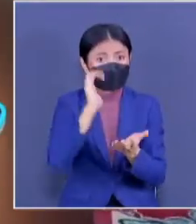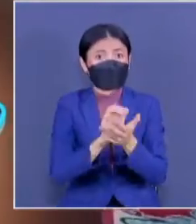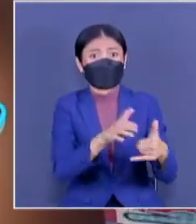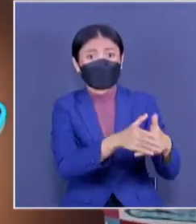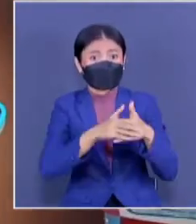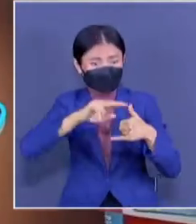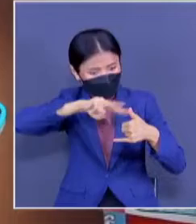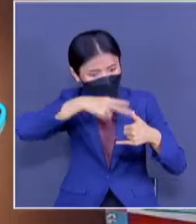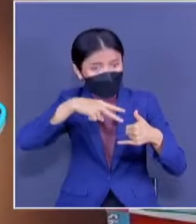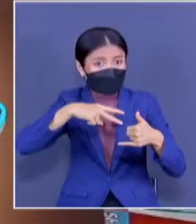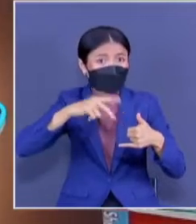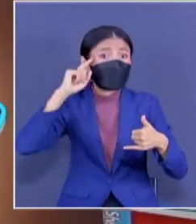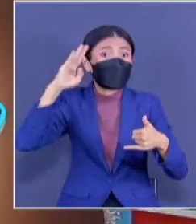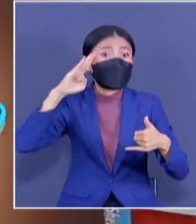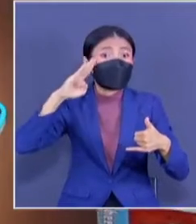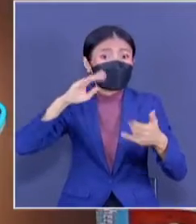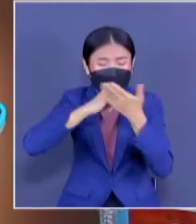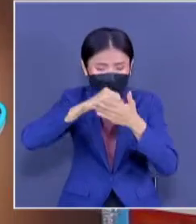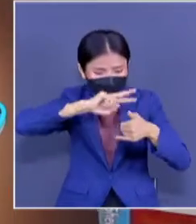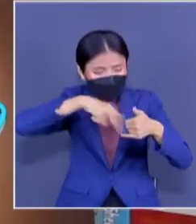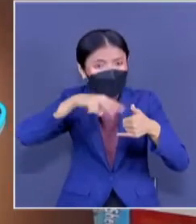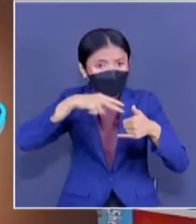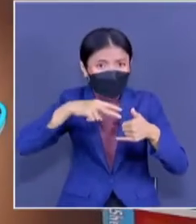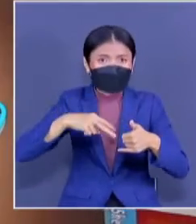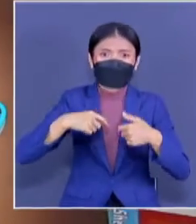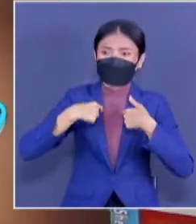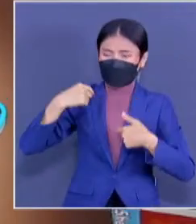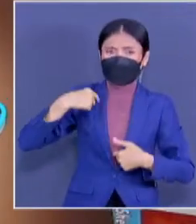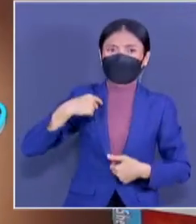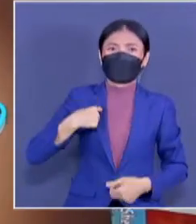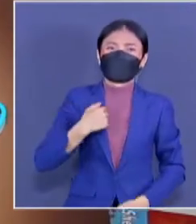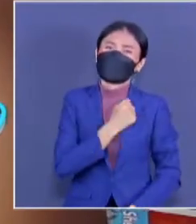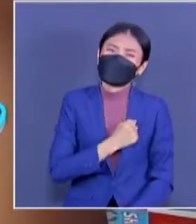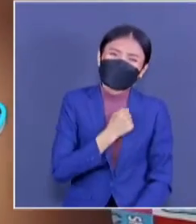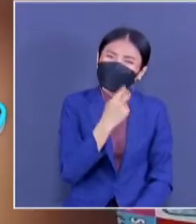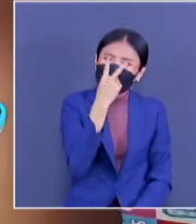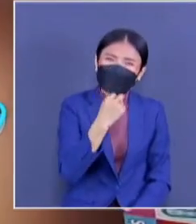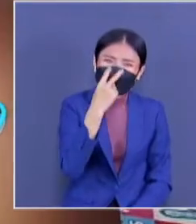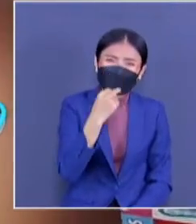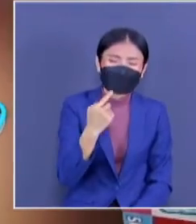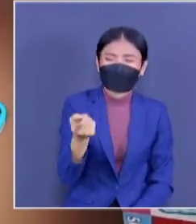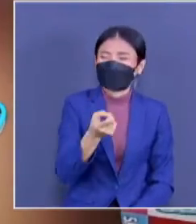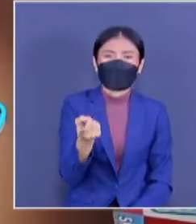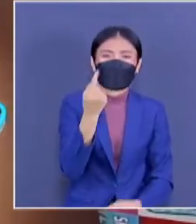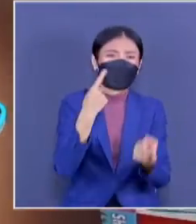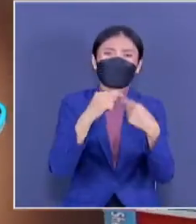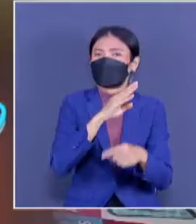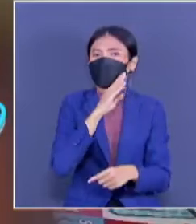ายซึ่งเธอได้ยินแบบนี้ถึงกับร้องไห้เสียใจบอกว่าเธอเนี่ยถูกปรักปรำไปฟังเสียงของแม่ที่ทำร้ายลูกกันหน่อย